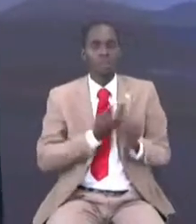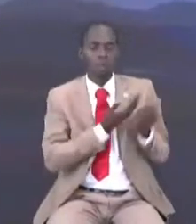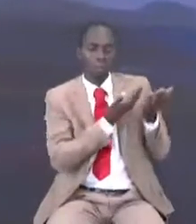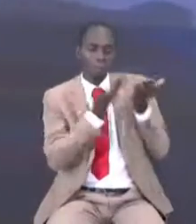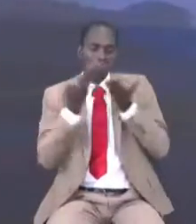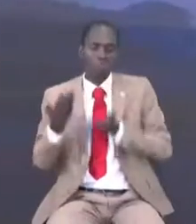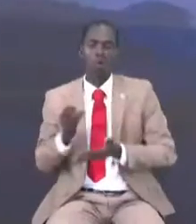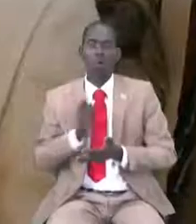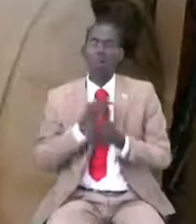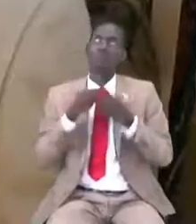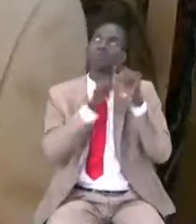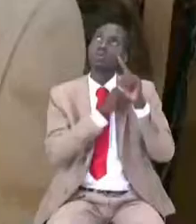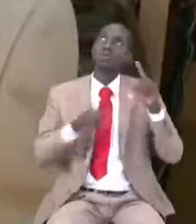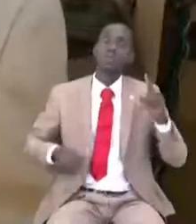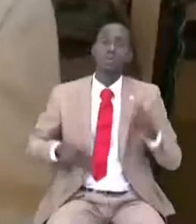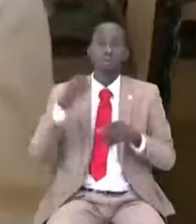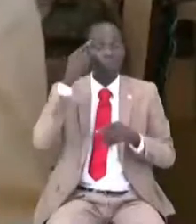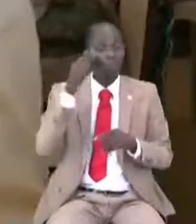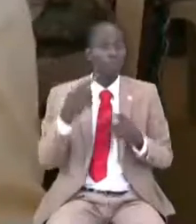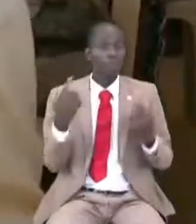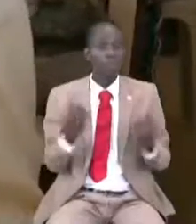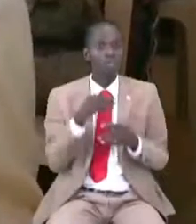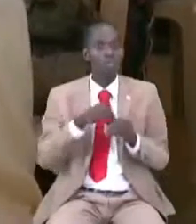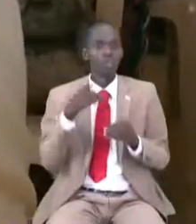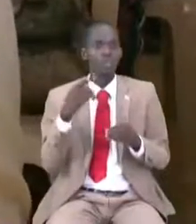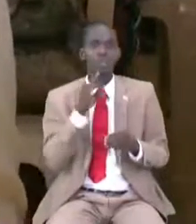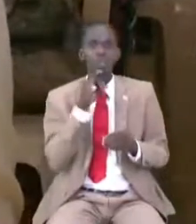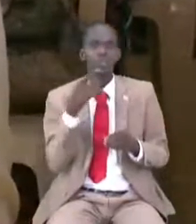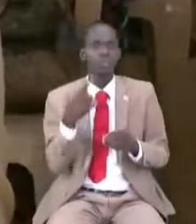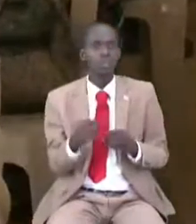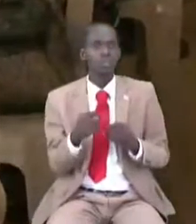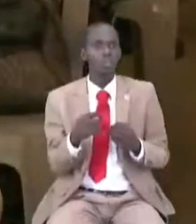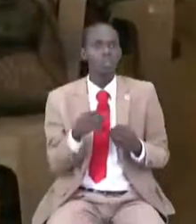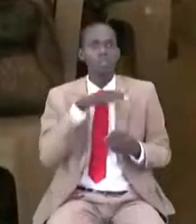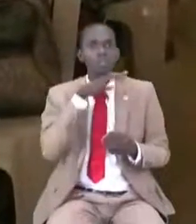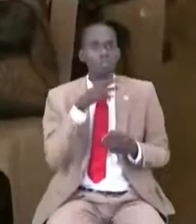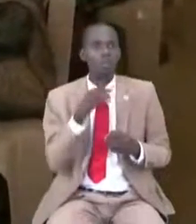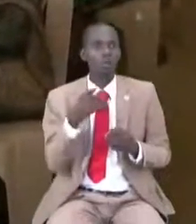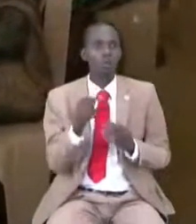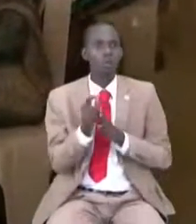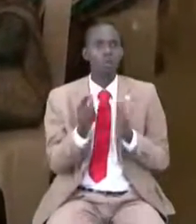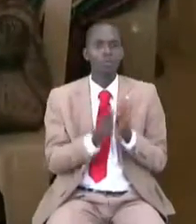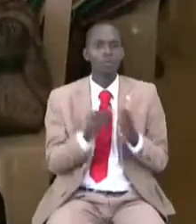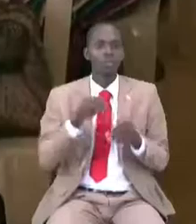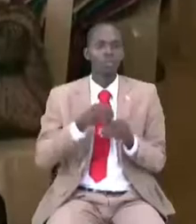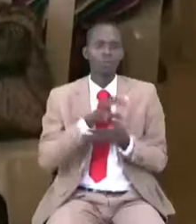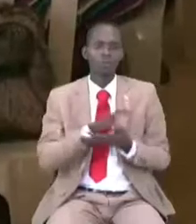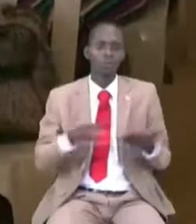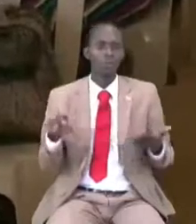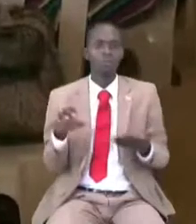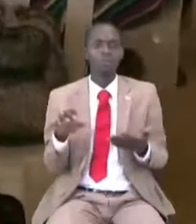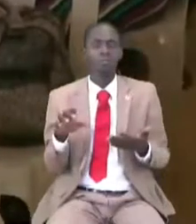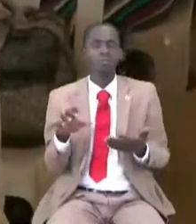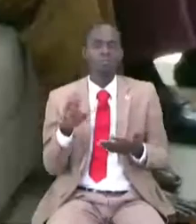quiconque pêche transgresse la loi, et le péché est la transgression de la loi. 5. Or, vous le savez. Jonas, tu le sais.